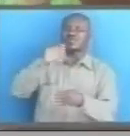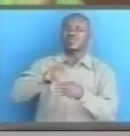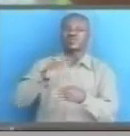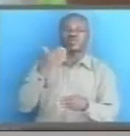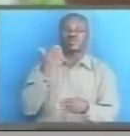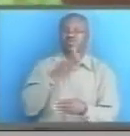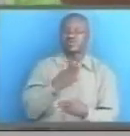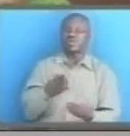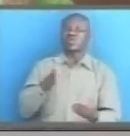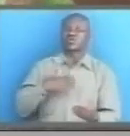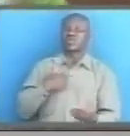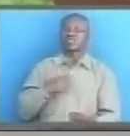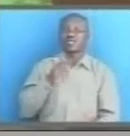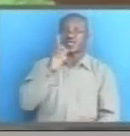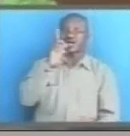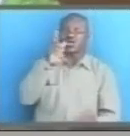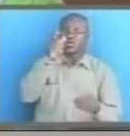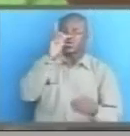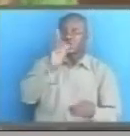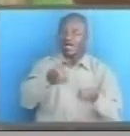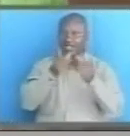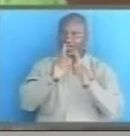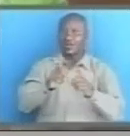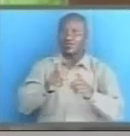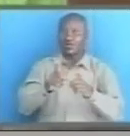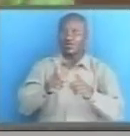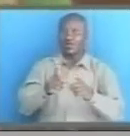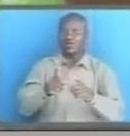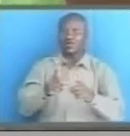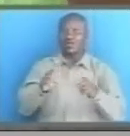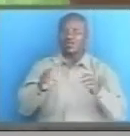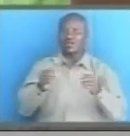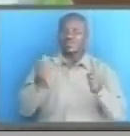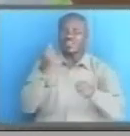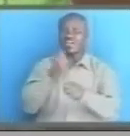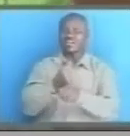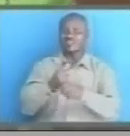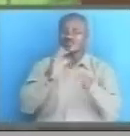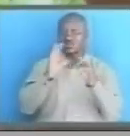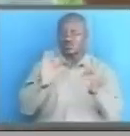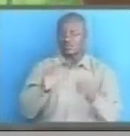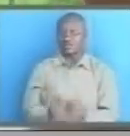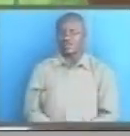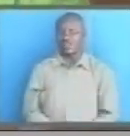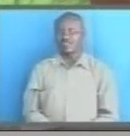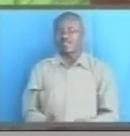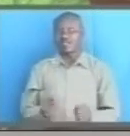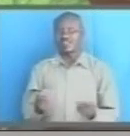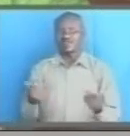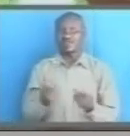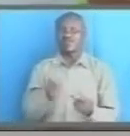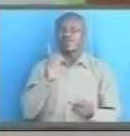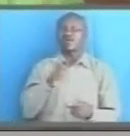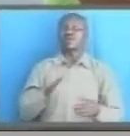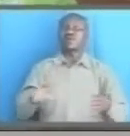sababu tunawataka Kweli Wale ambao wamebobea kwenye sekta hii ya elimu sekta ya utawala sekta ya fedha lakini walau Pia wameshiriki